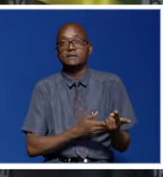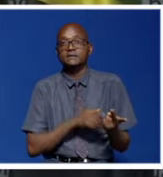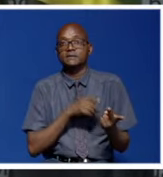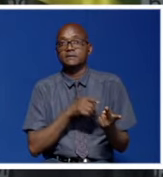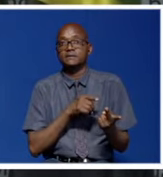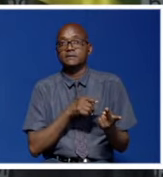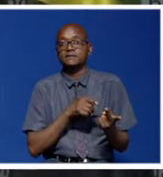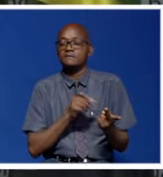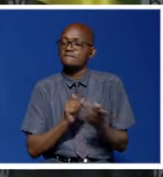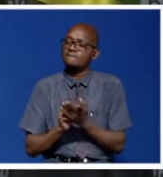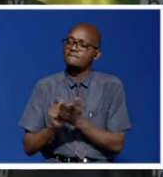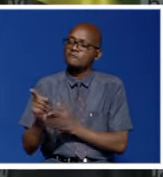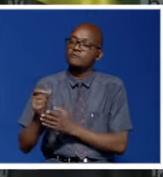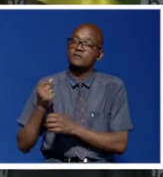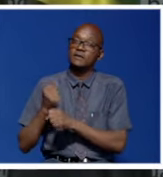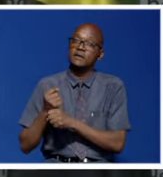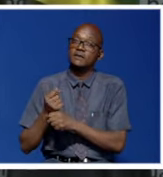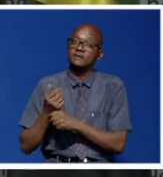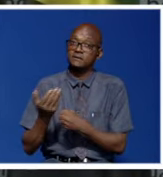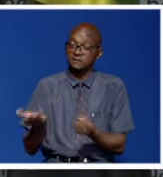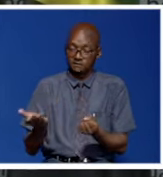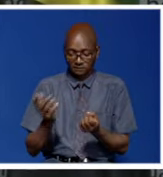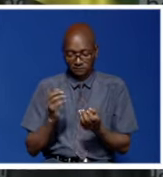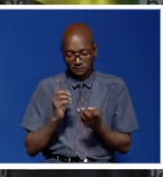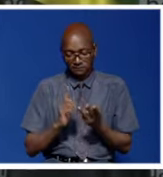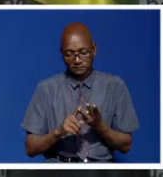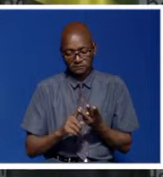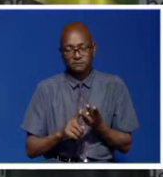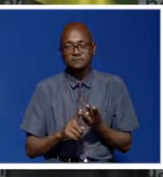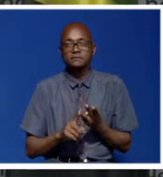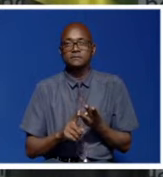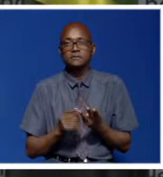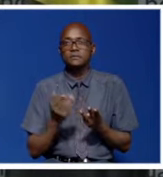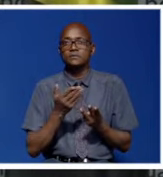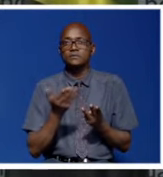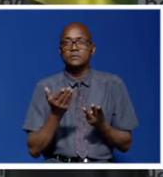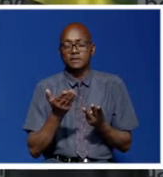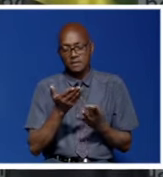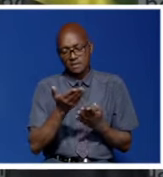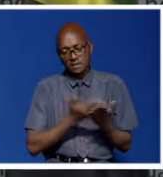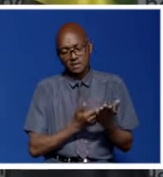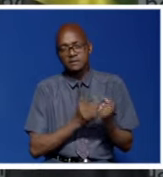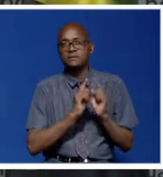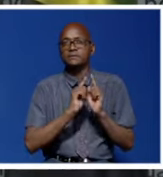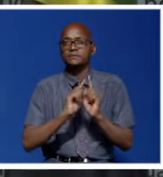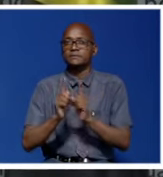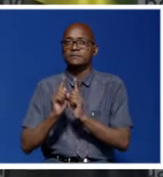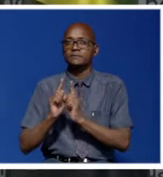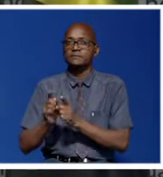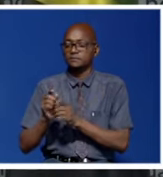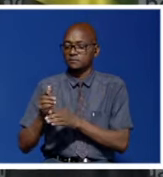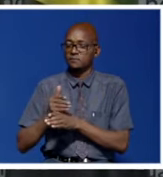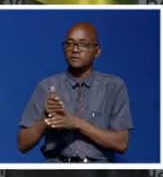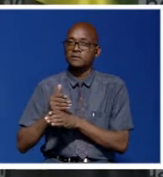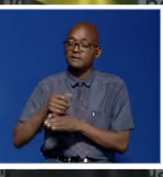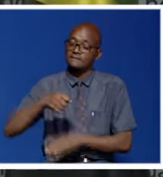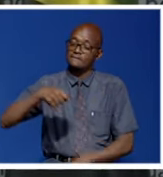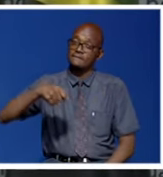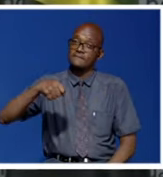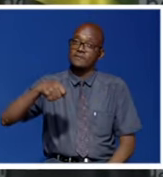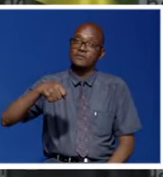wamekwisha fukuzwa kazi, lakini wengine walikuwa na hati mbalimbali zinazohusiana na mfuko